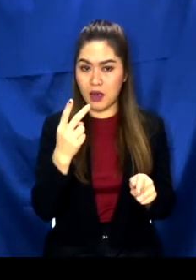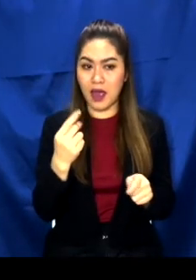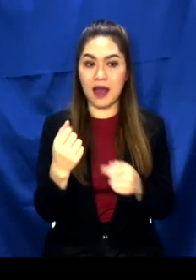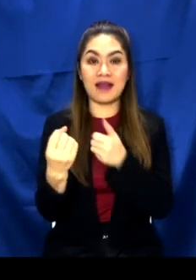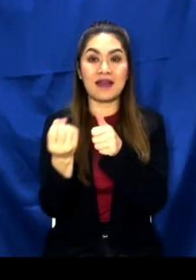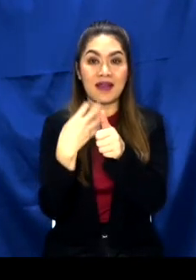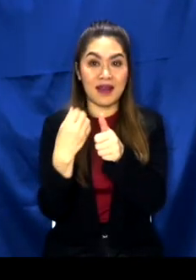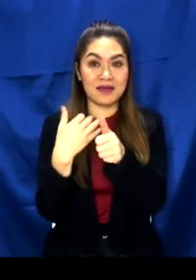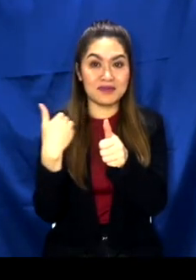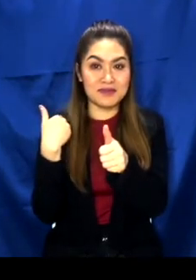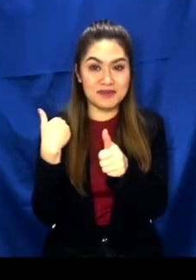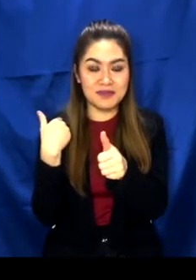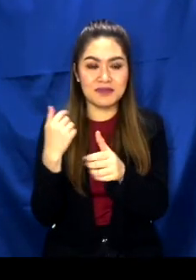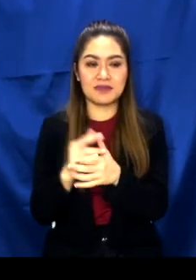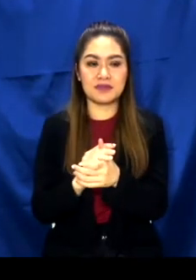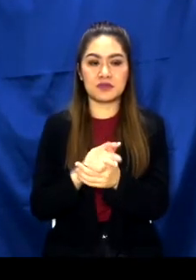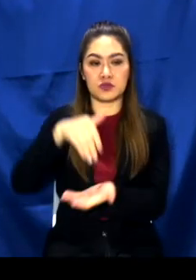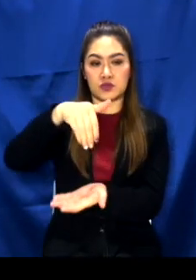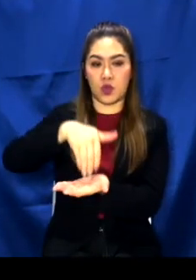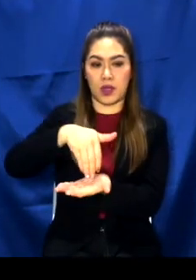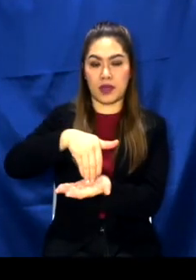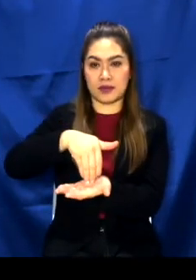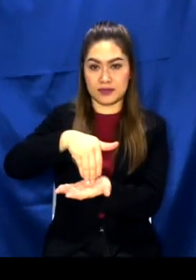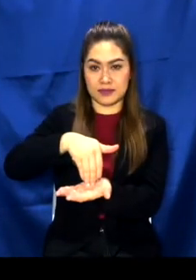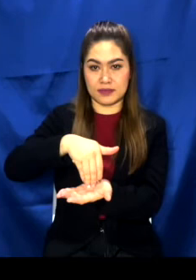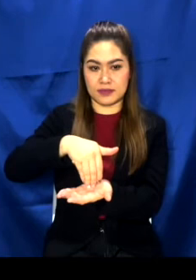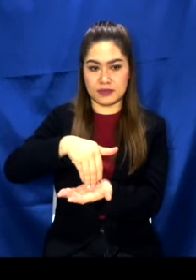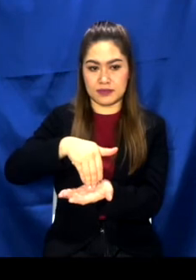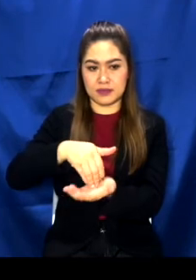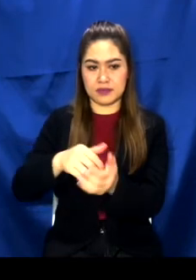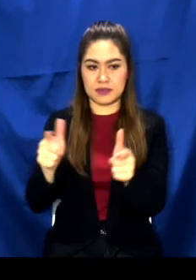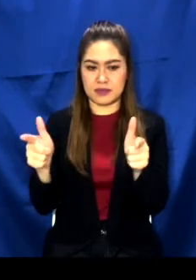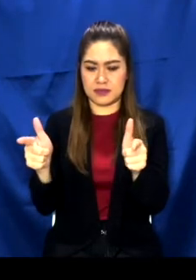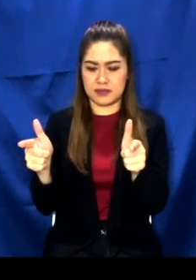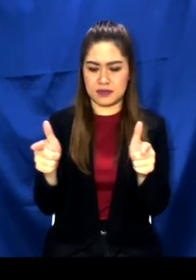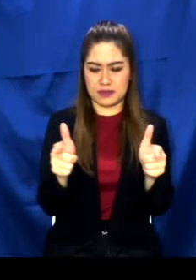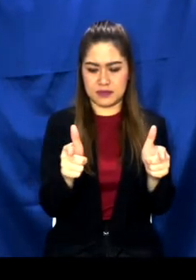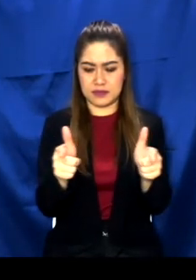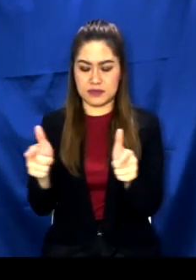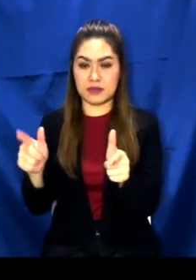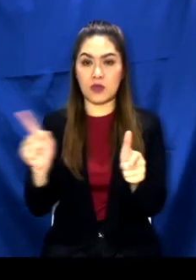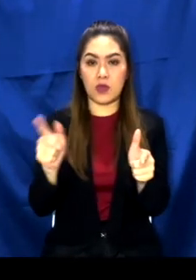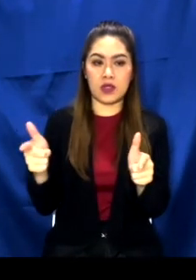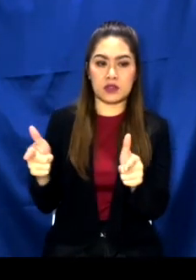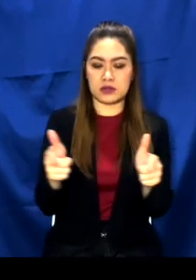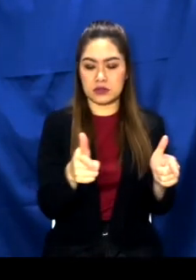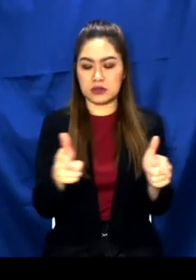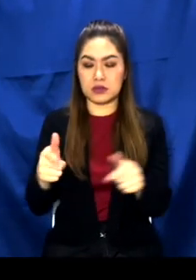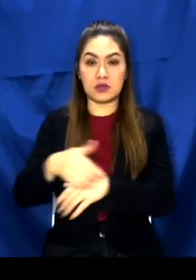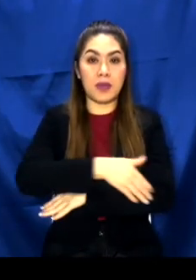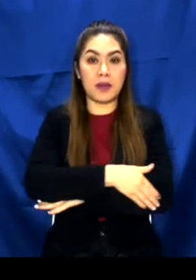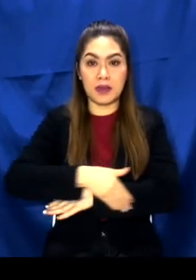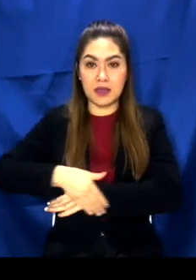รงนี้เส้นจุดกึ่งกลางมันจะอยู่ตรงนี้ให้เราลากไกด์มาค่ะไกด์อยู่ไหนไกด์ก็อยู่ตรงไม้บรรทัดนะค